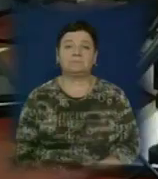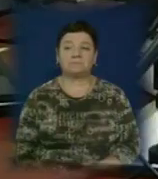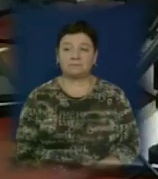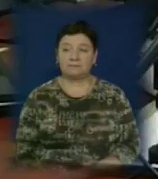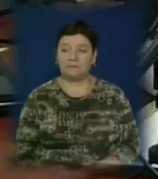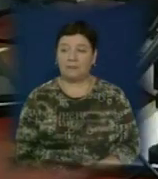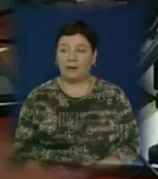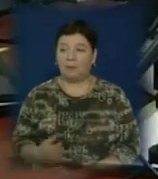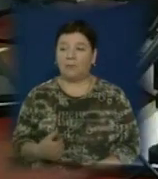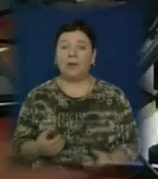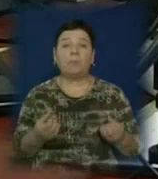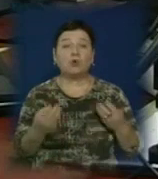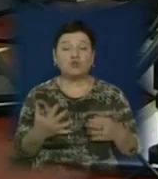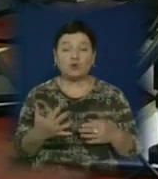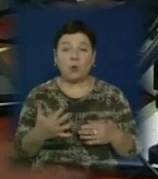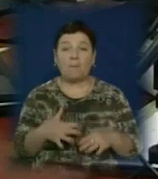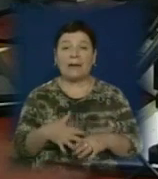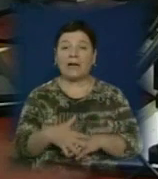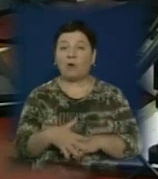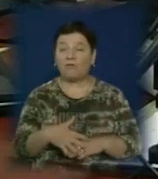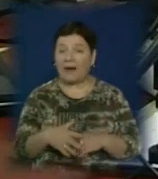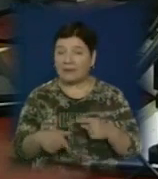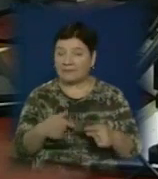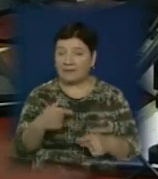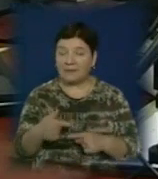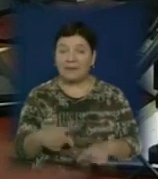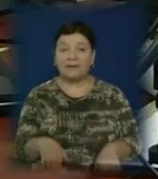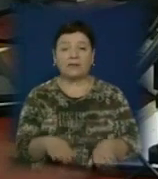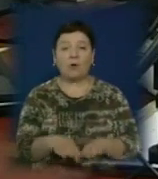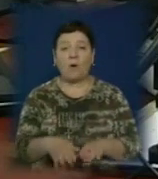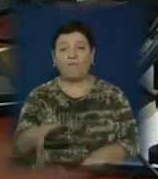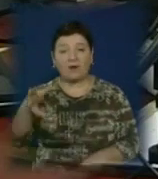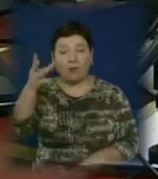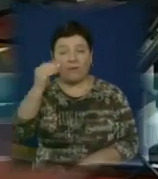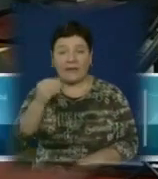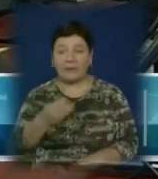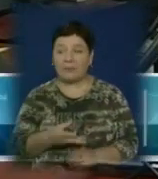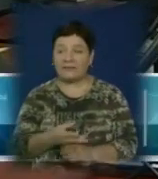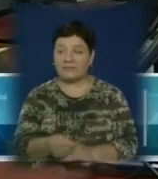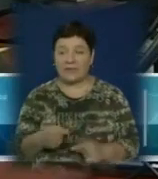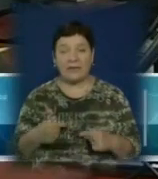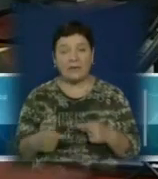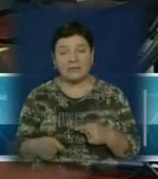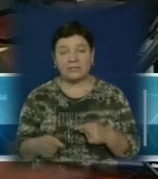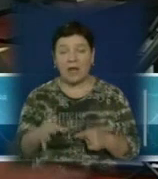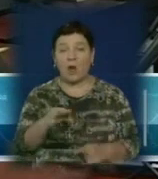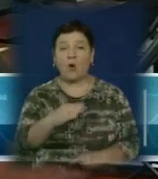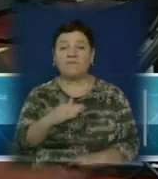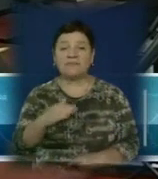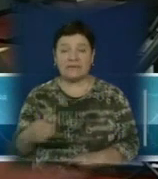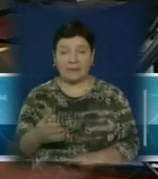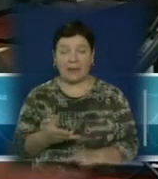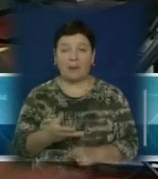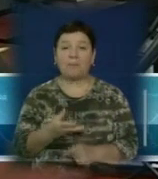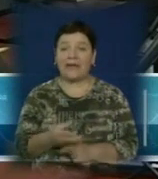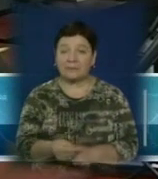Ми можемо просто прораховувати обсяги куплених товарів та послуг, да, врахування комунальних платежей і все інше, і офіційної заробітної плати.